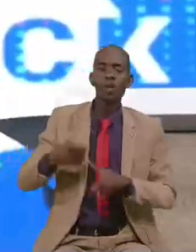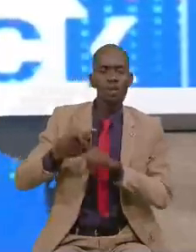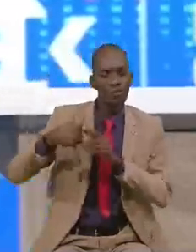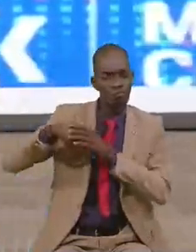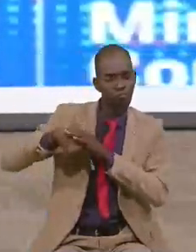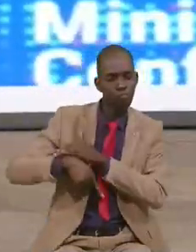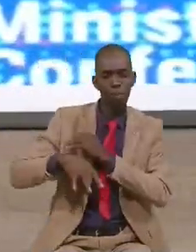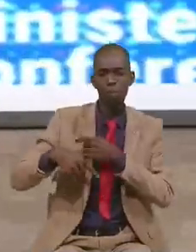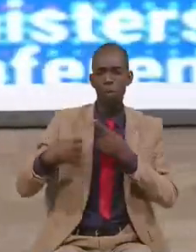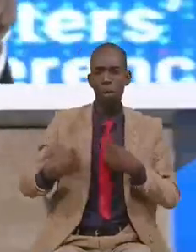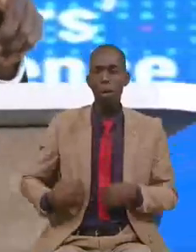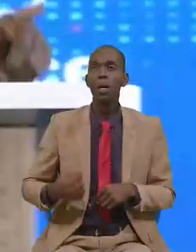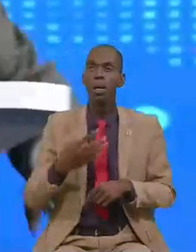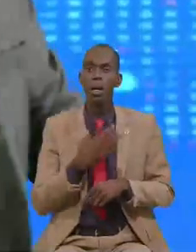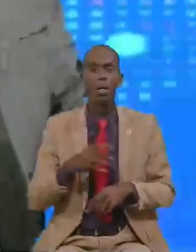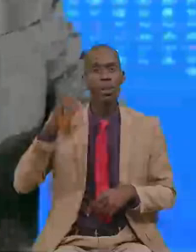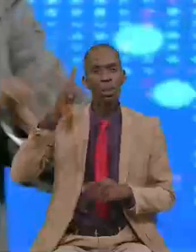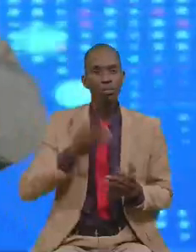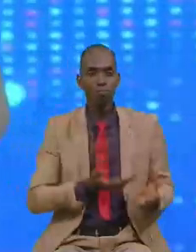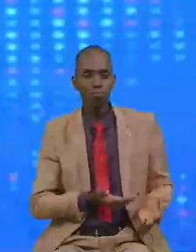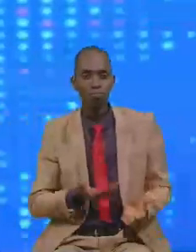Et il me porte.